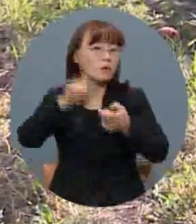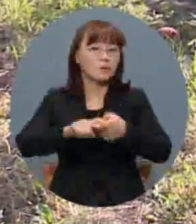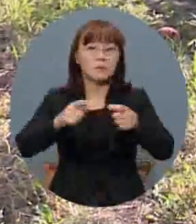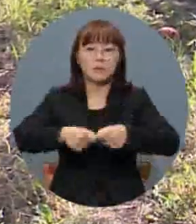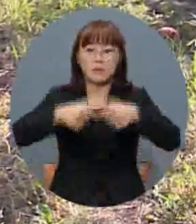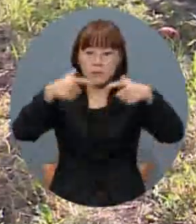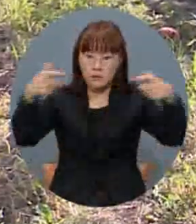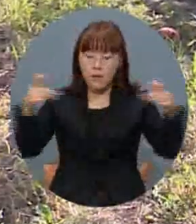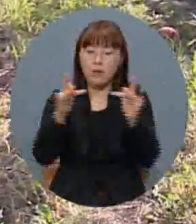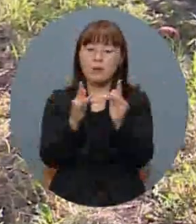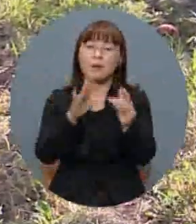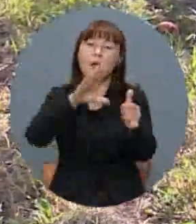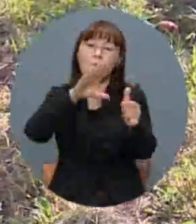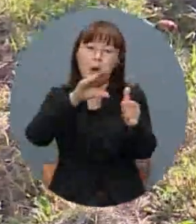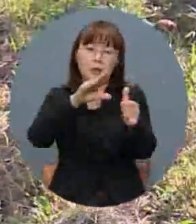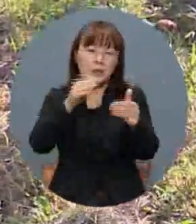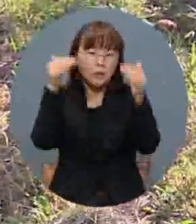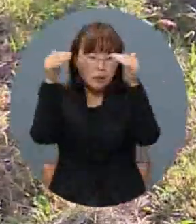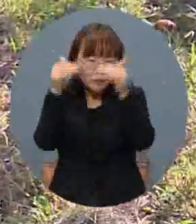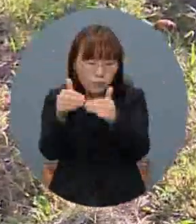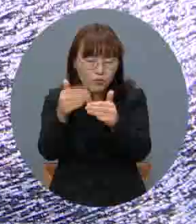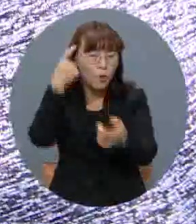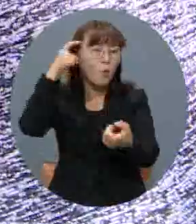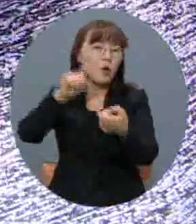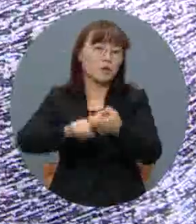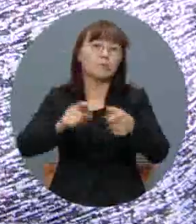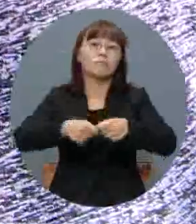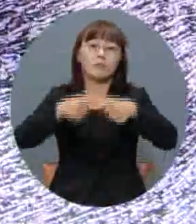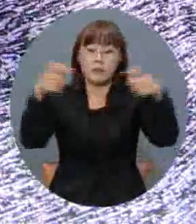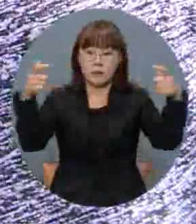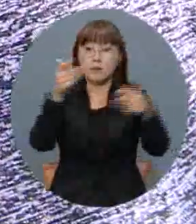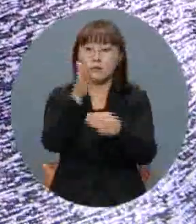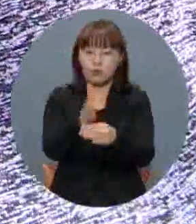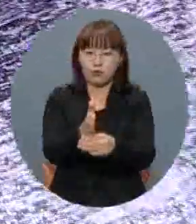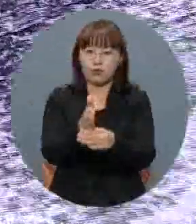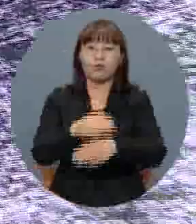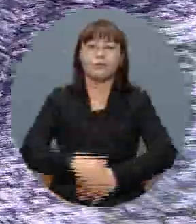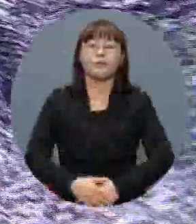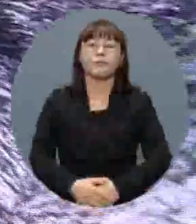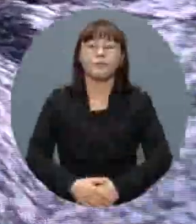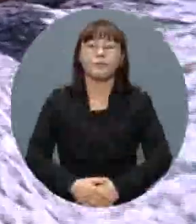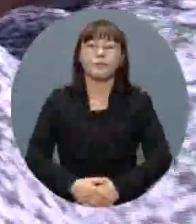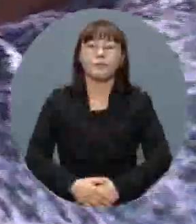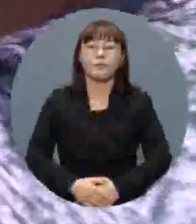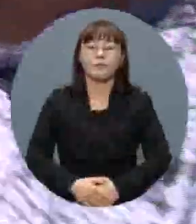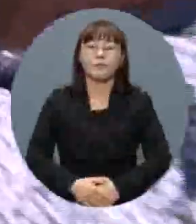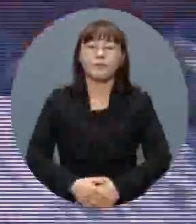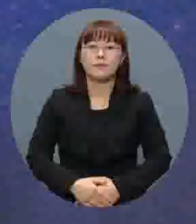라이브 커머스가 주목받고 있습니다. MBC 뉴스 한태현입니다.